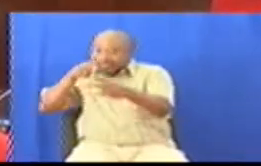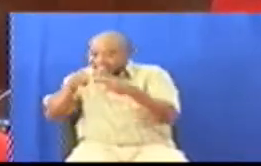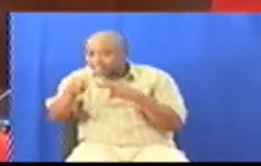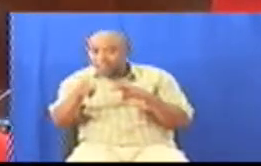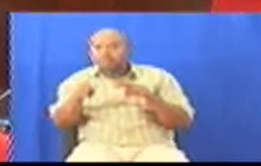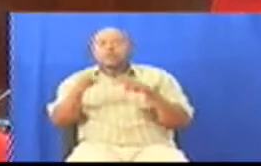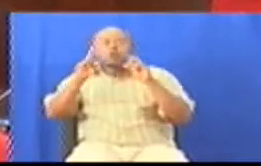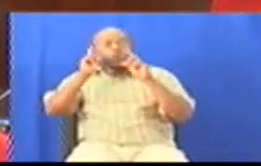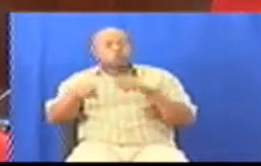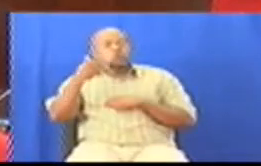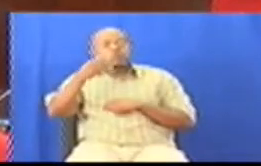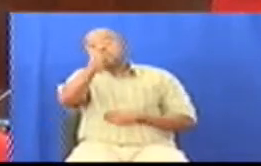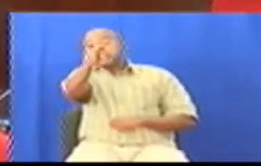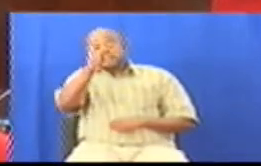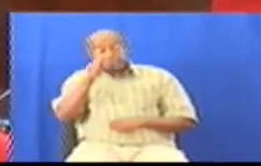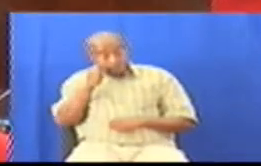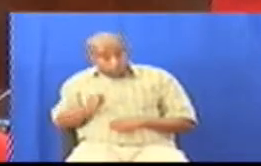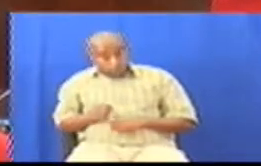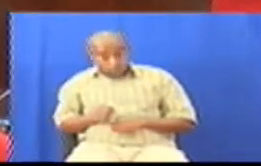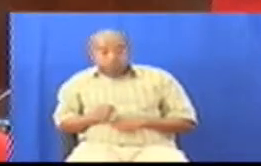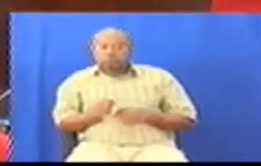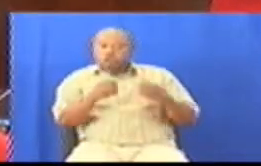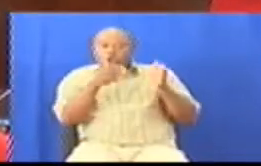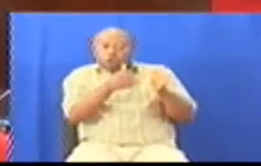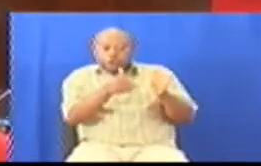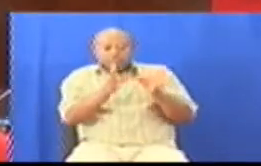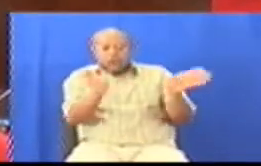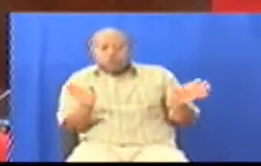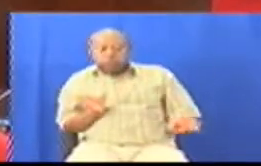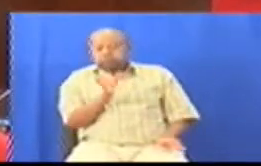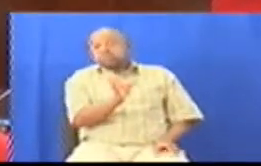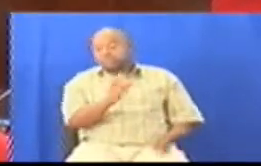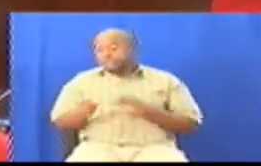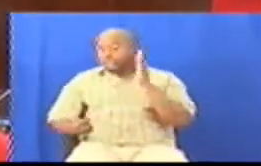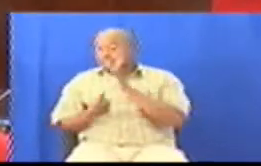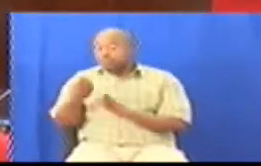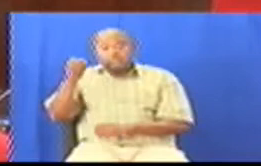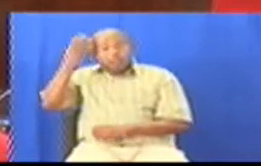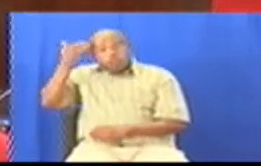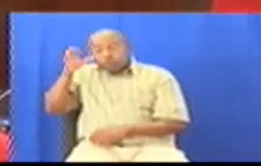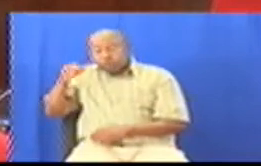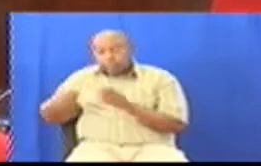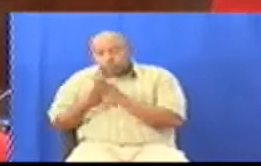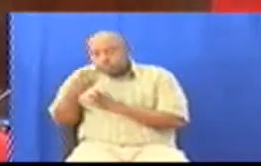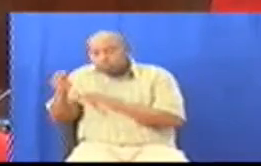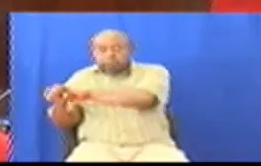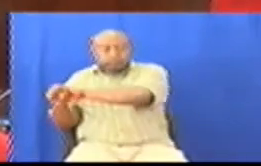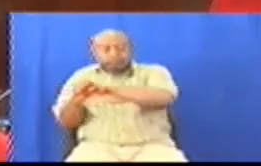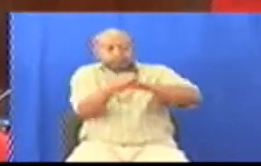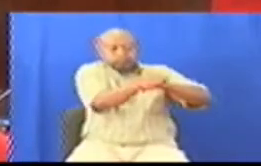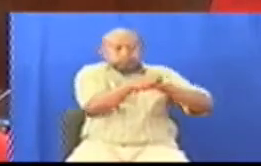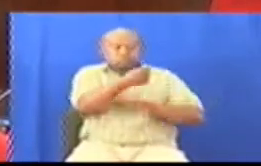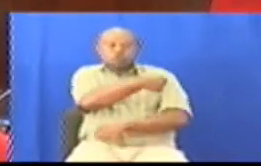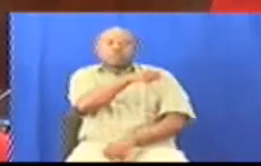kuna haja kabisa ya kuweka emergency, ili tunapopata mgonjwa kwa dharura tuwe tunajua kwamba tunampeleka wapi. Sio kama ilivyo sasa